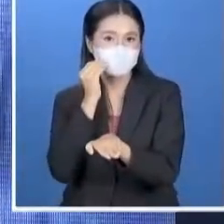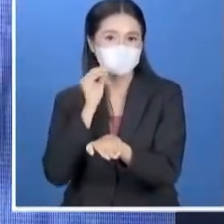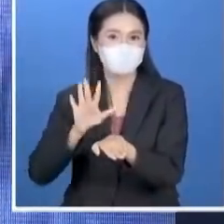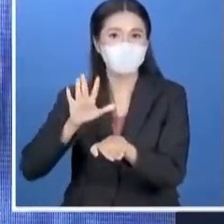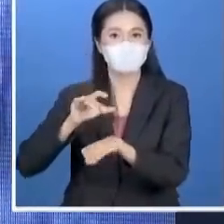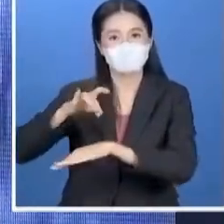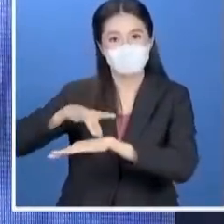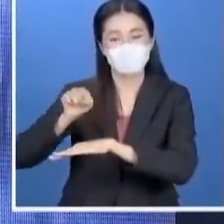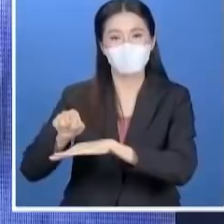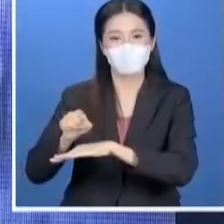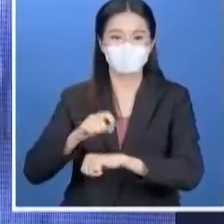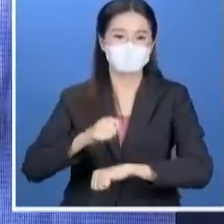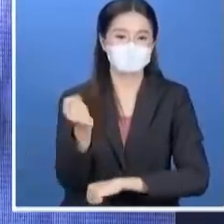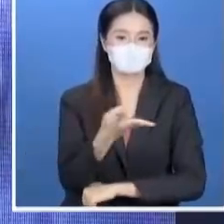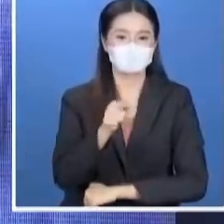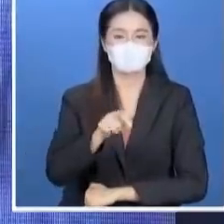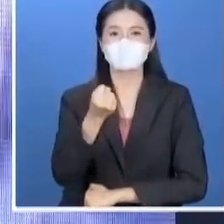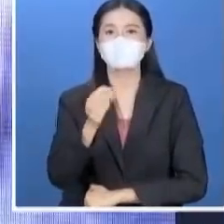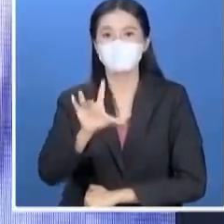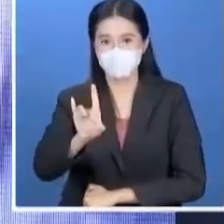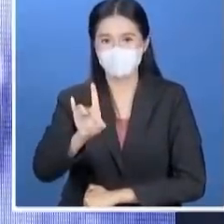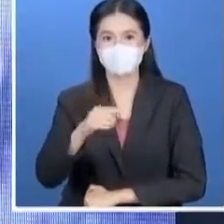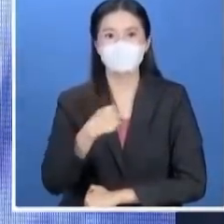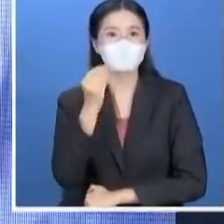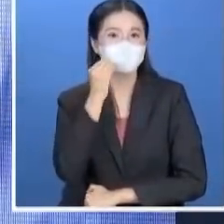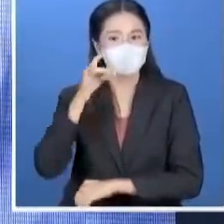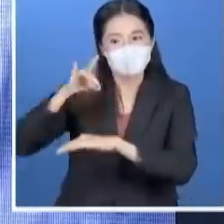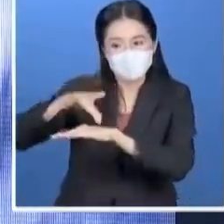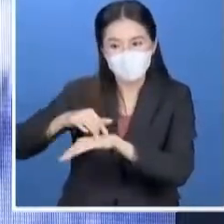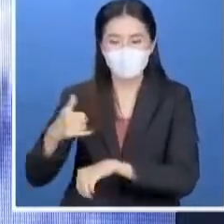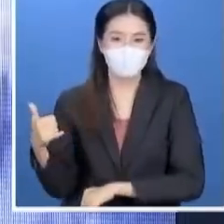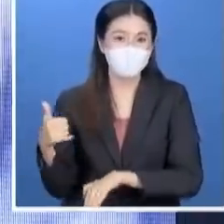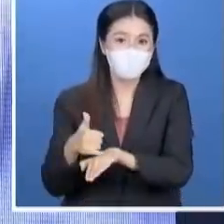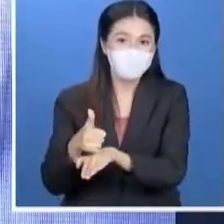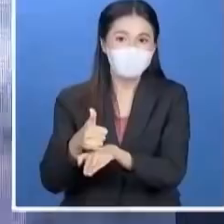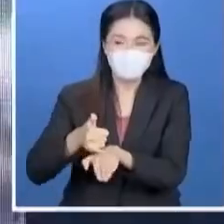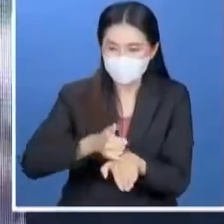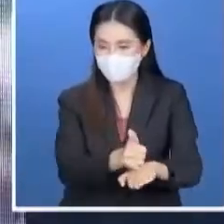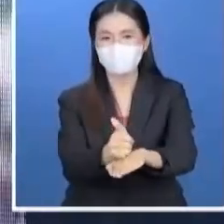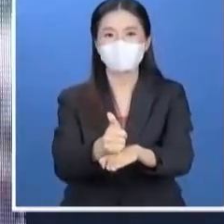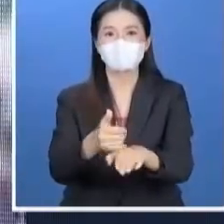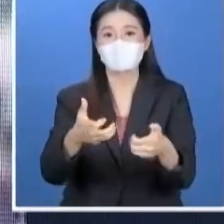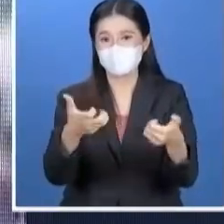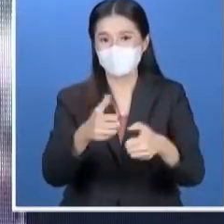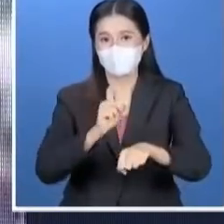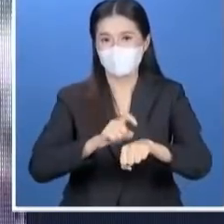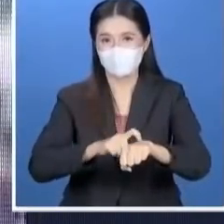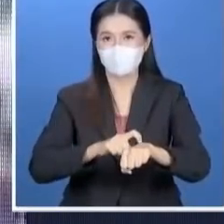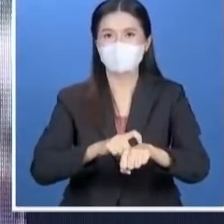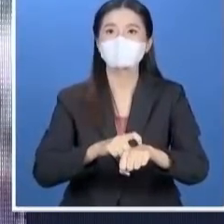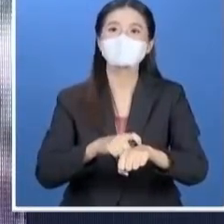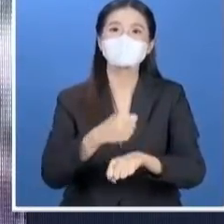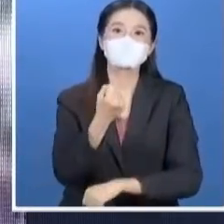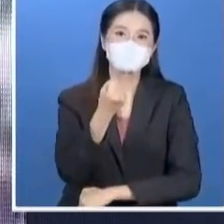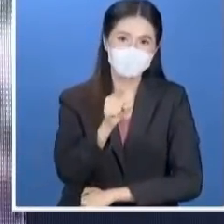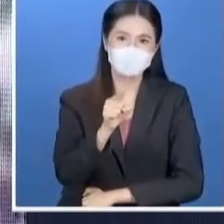แตงโมจากนั้นเวลา 04:18 นาทีออกจากบ้านคุณแตงโมหลังจากแยกย้ายกันแล้วต่อมาเวลา 11:00